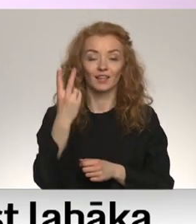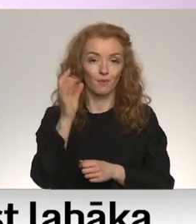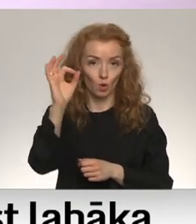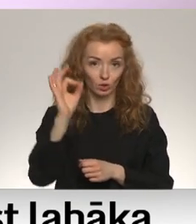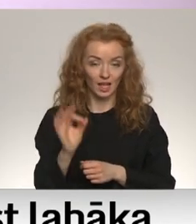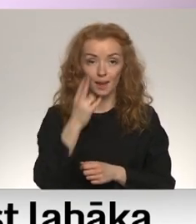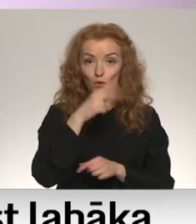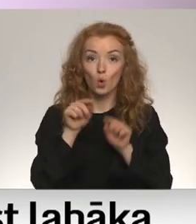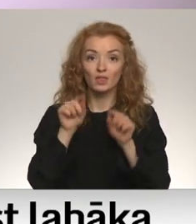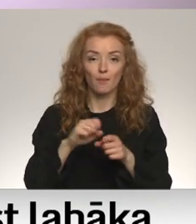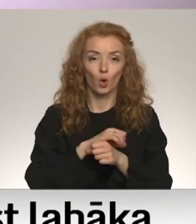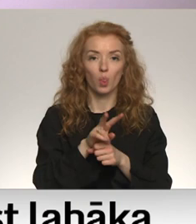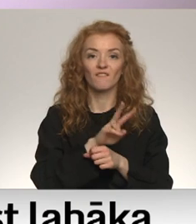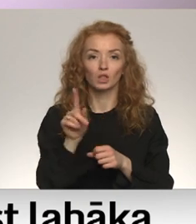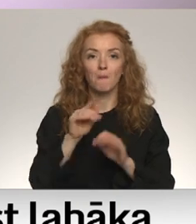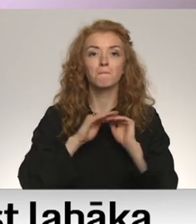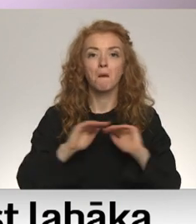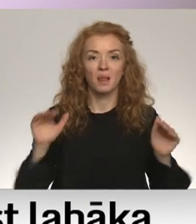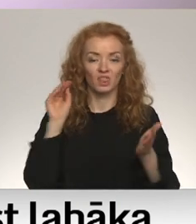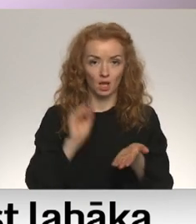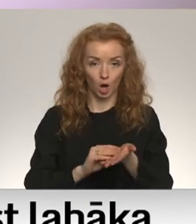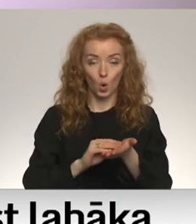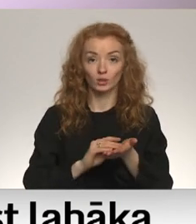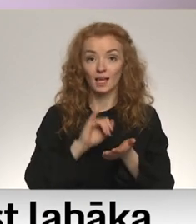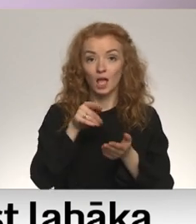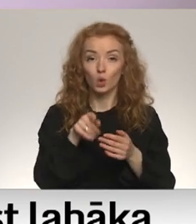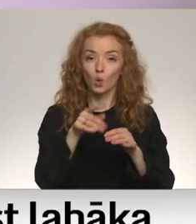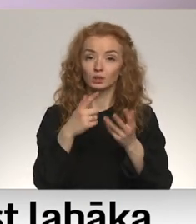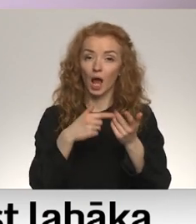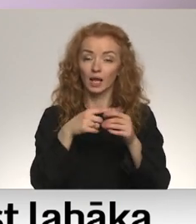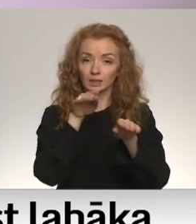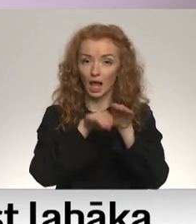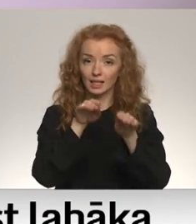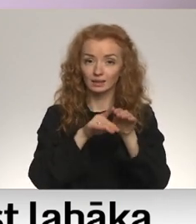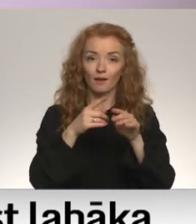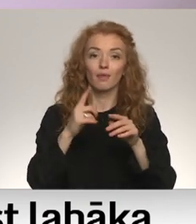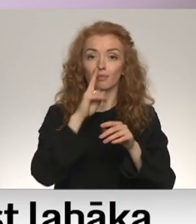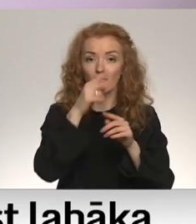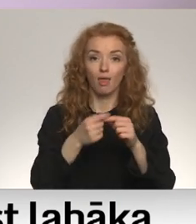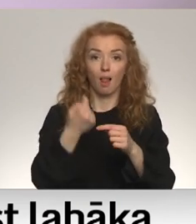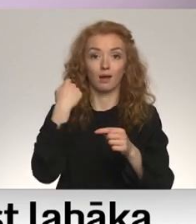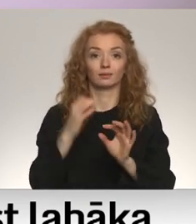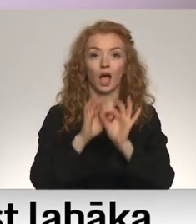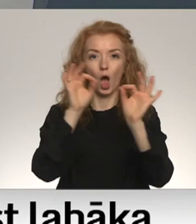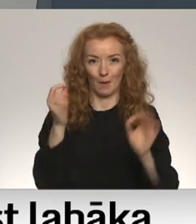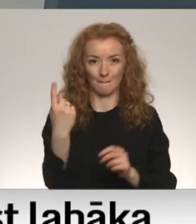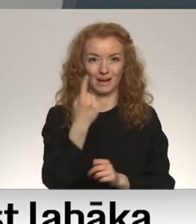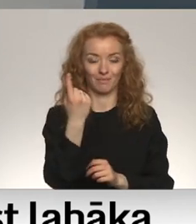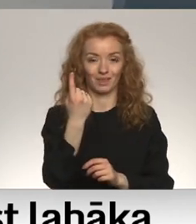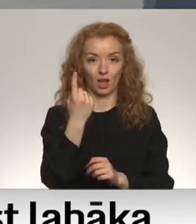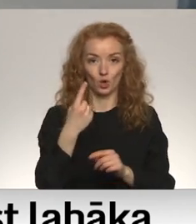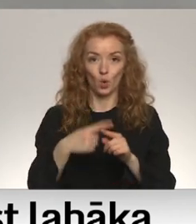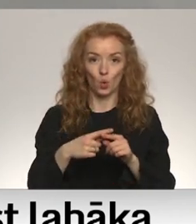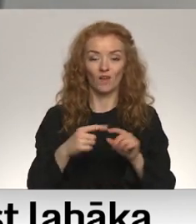42% no viņiem COVID ir pamatdiagnoze. Ja šo skaitli salīdzina vēl ar nedēļas sākumu, konkrēti pirmdienu, kad